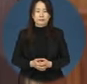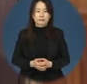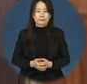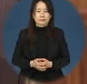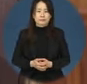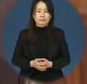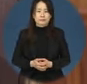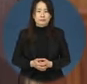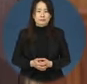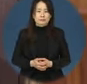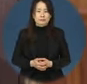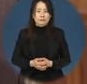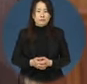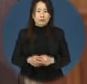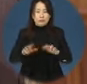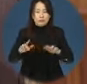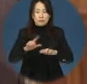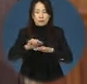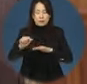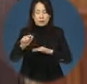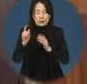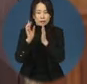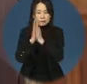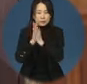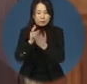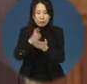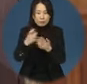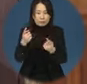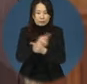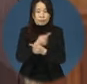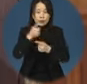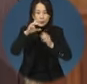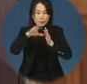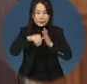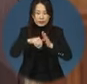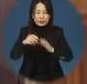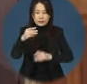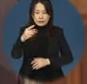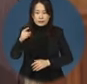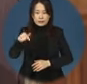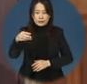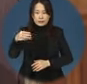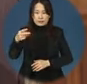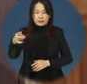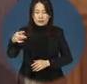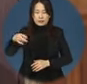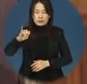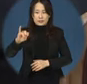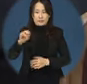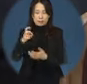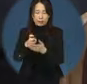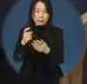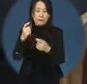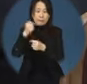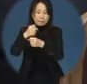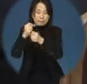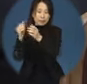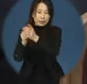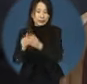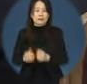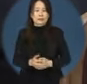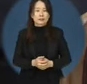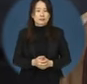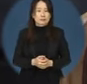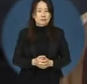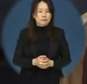이야기 했었는데 이건 지방자치법 개정 에서 마찬가지로 이런 특례 c 제도를 만들었습니다 이게 거기에 굉장히 오래전부터 사실